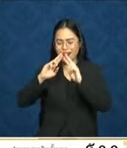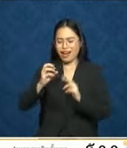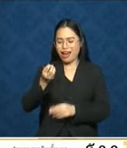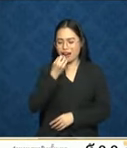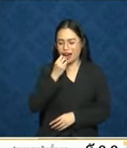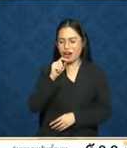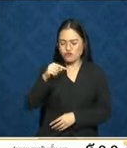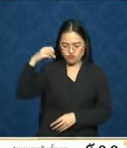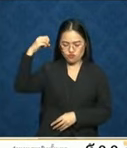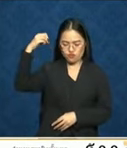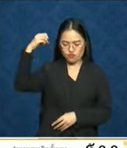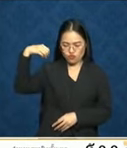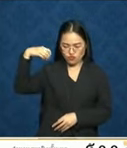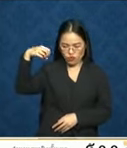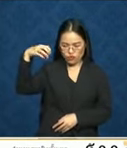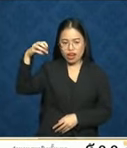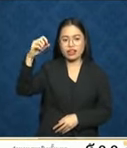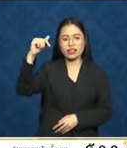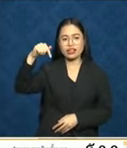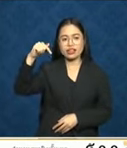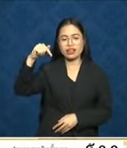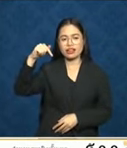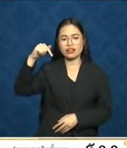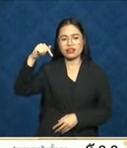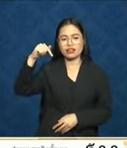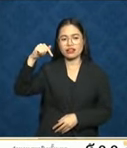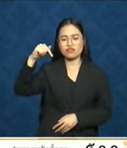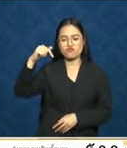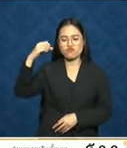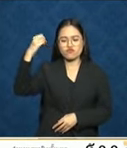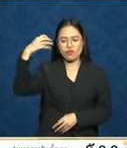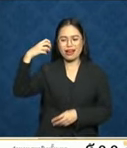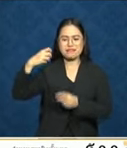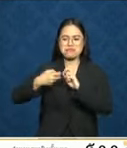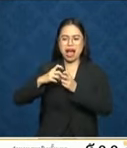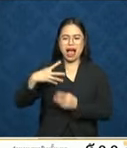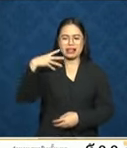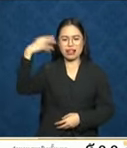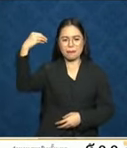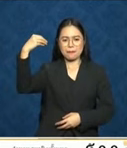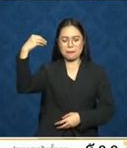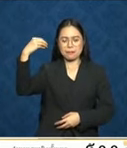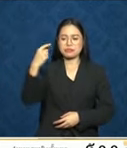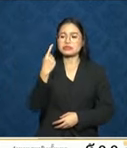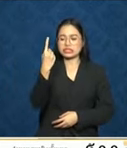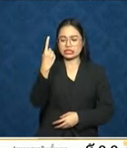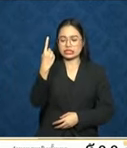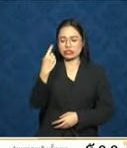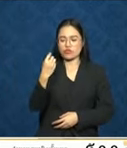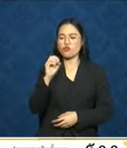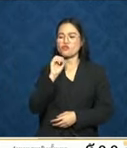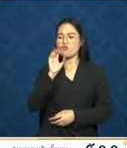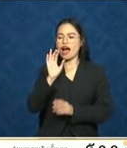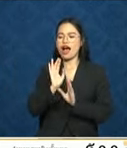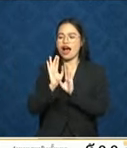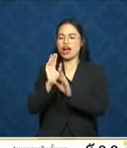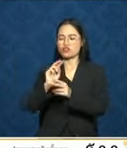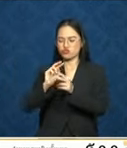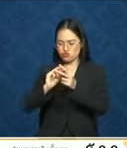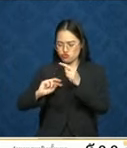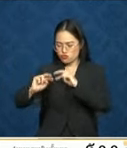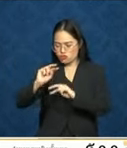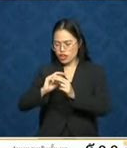รครับที่จะขึ้นไปทางโคกตูมไฟส่องสว่างบริเวณนั้นไม่สามารถใช้การได้จำนวน1หลอดครับท่านประธานขอฝาก2เรื่องนี้ผ่านท่านประธาน